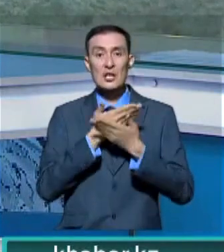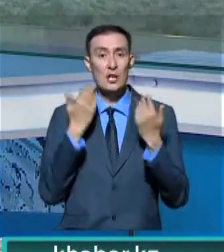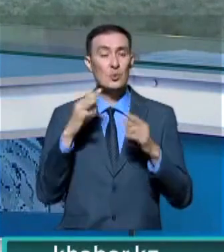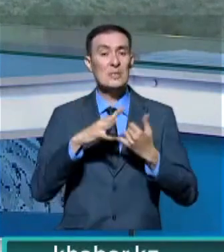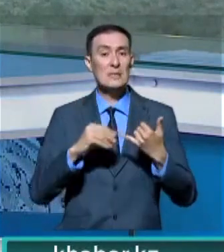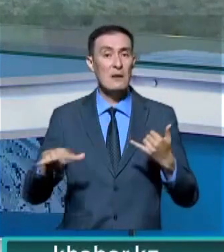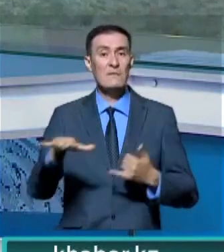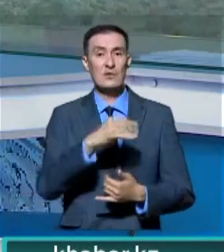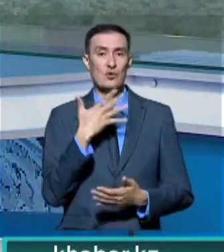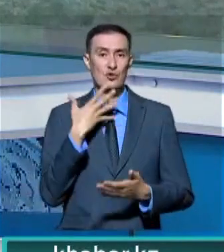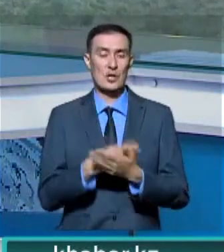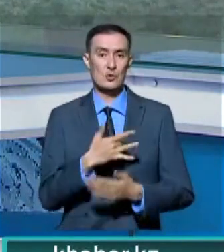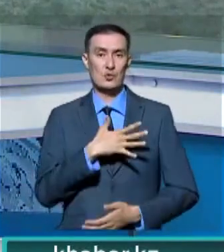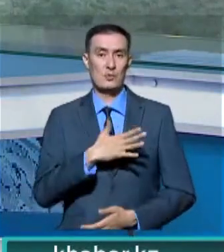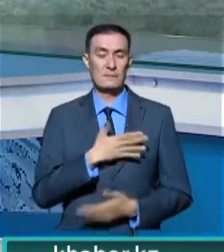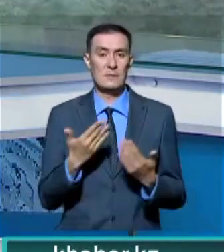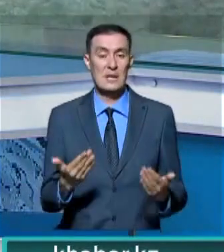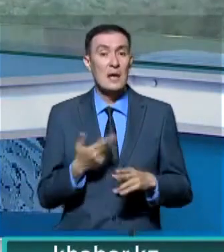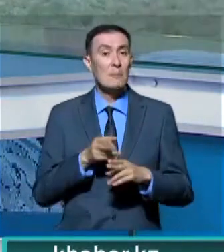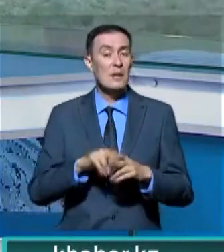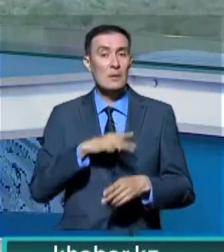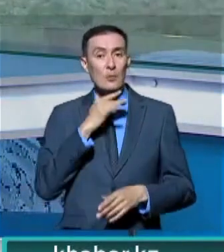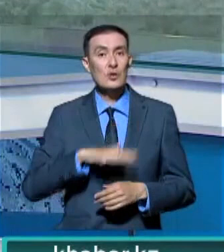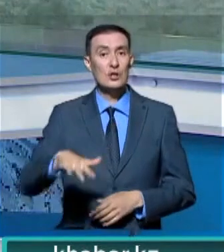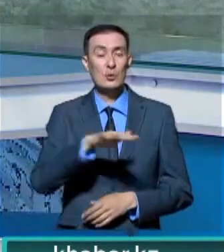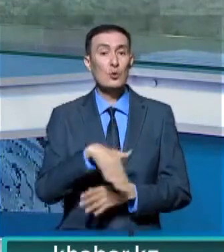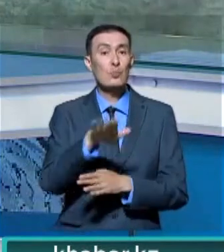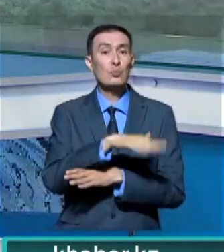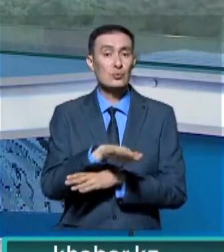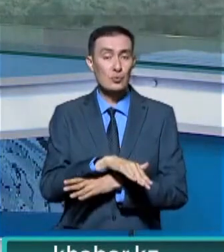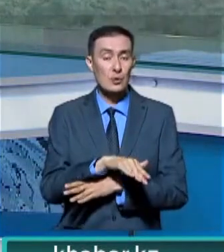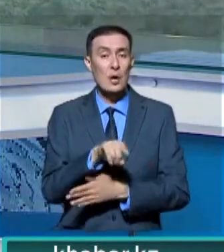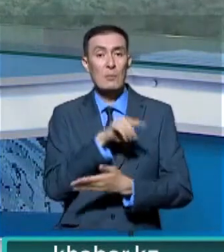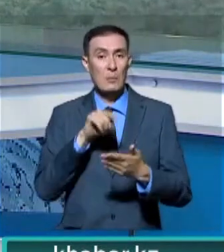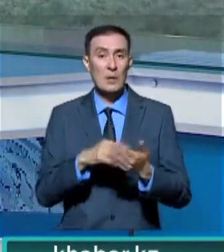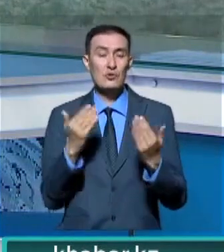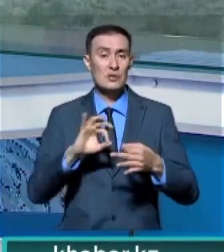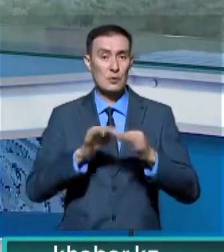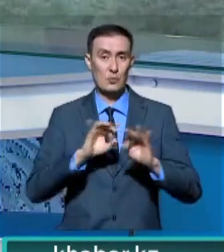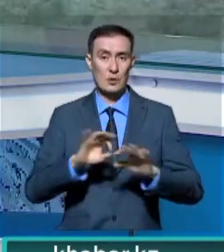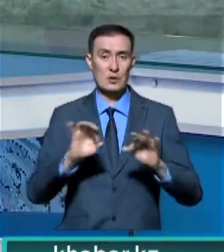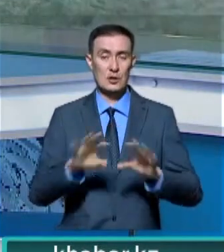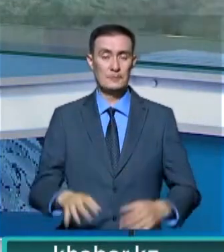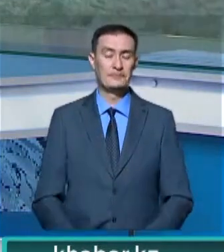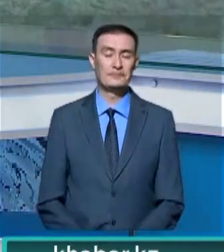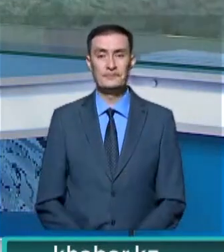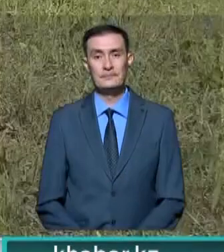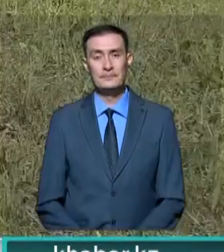земель. Вся она в частной собственности. При этом многие территории пустуют. Проблему изучала Роза Сатканова.